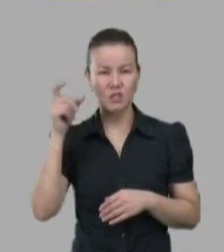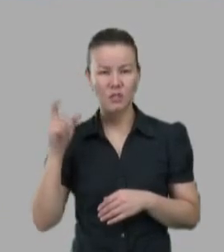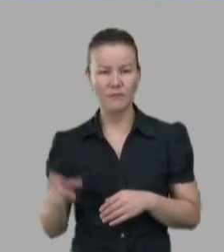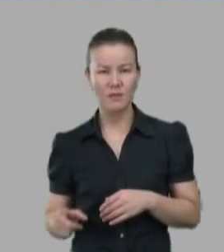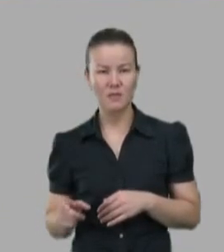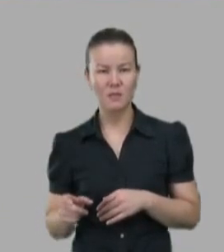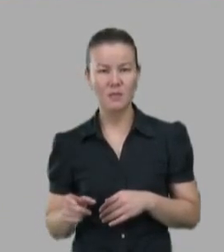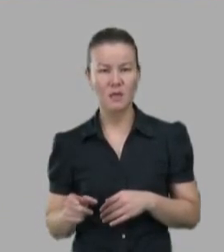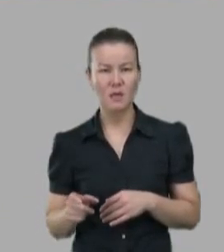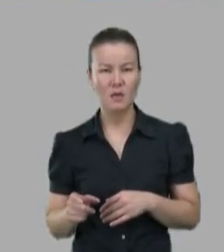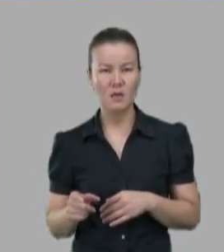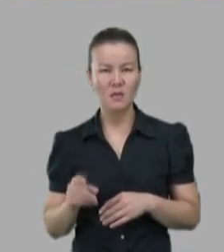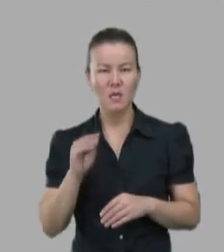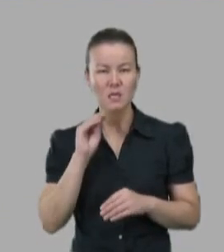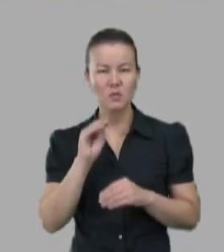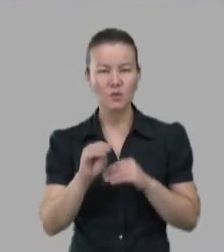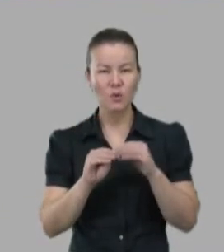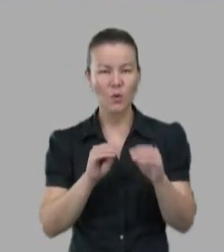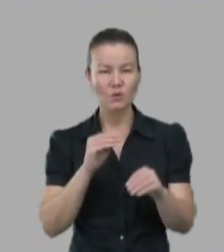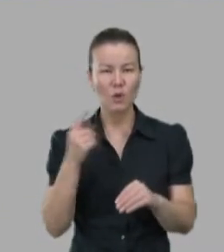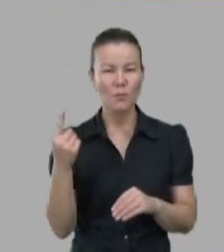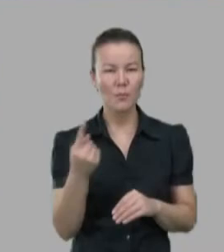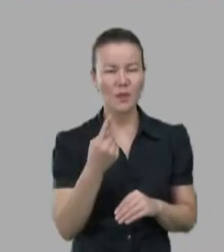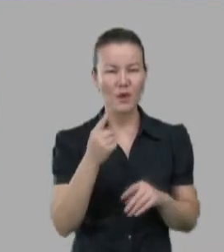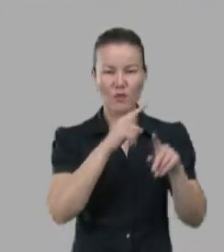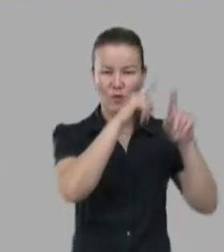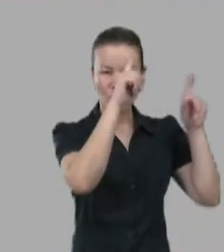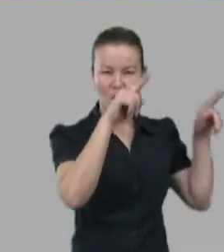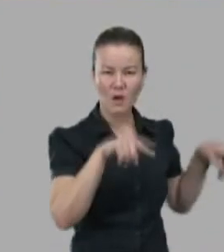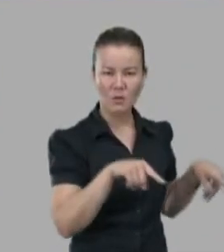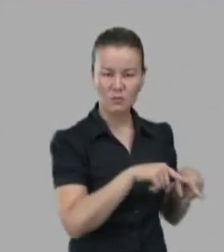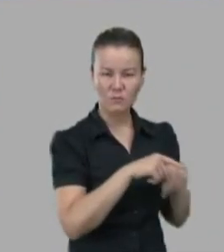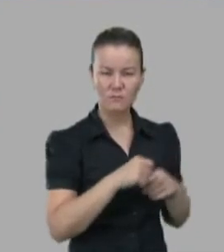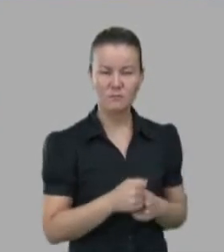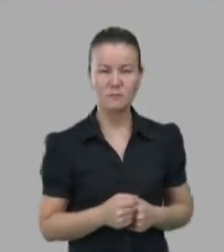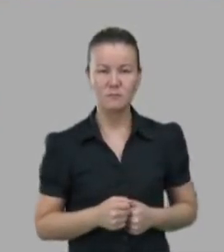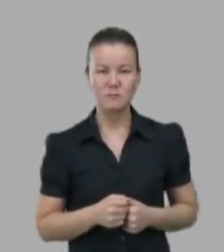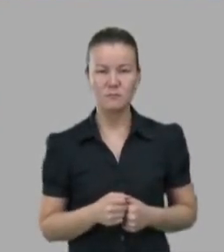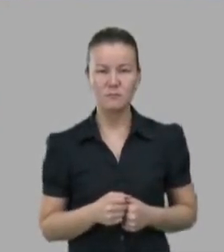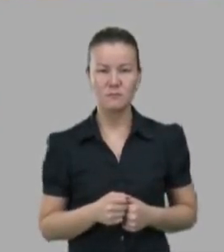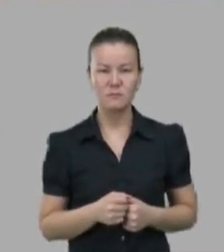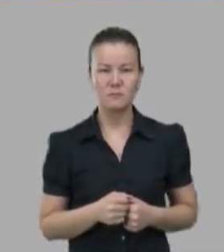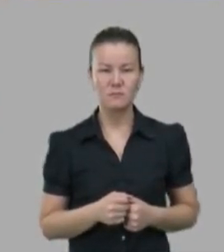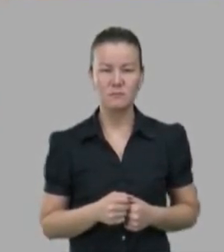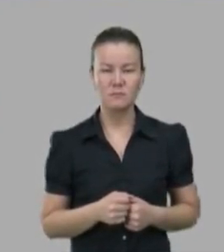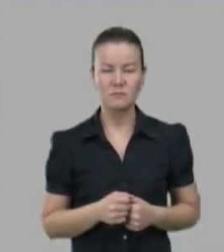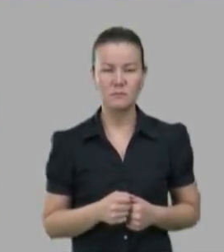когда человек создал первую карту?